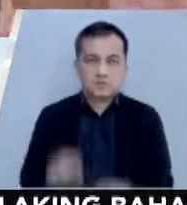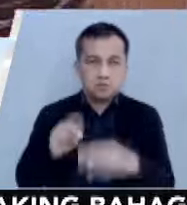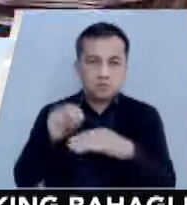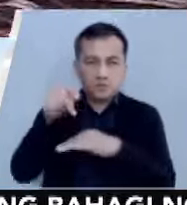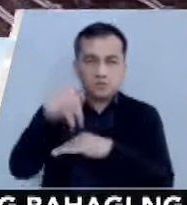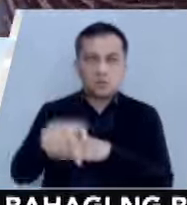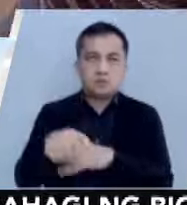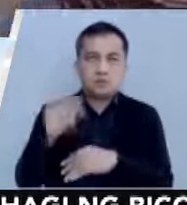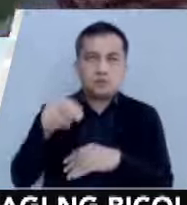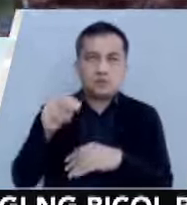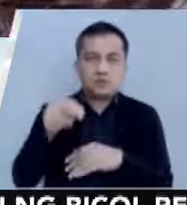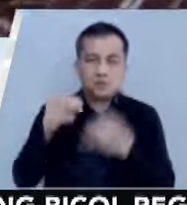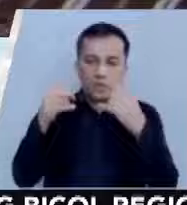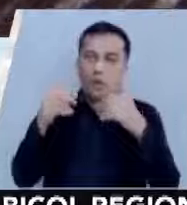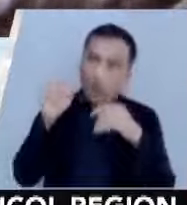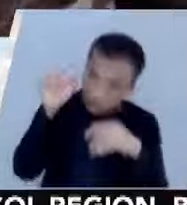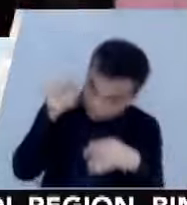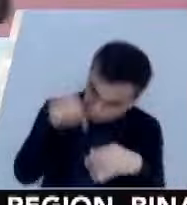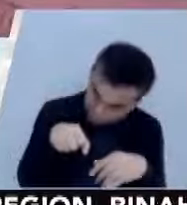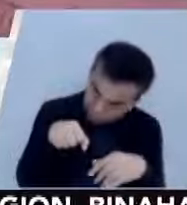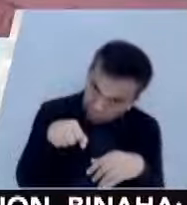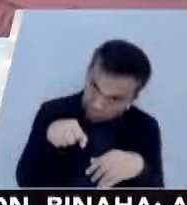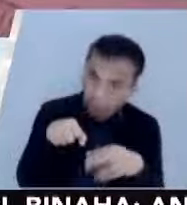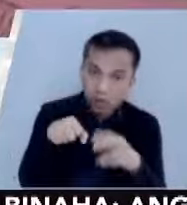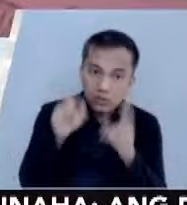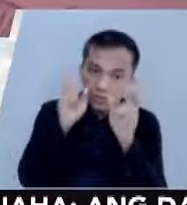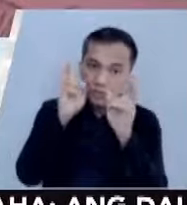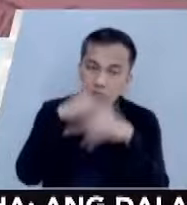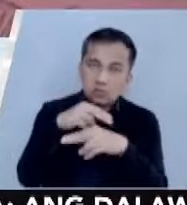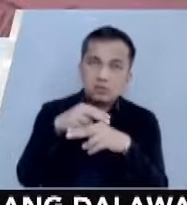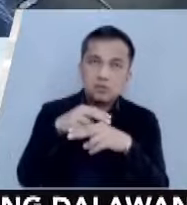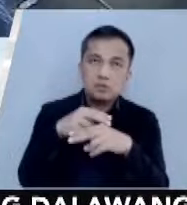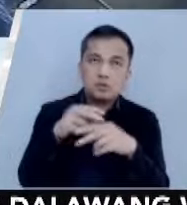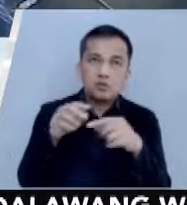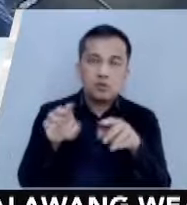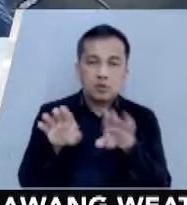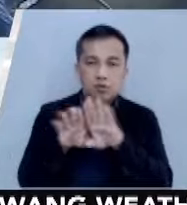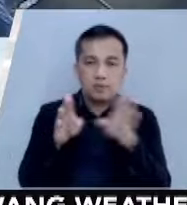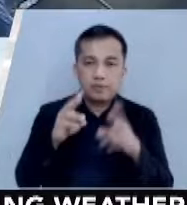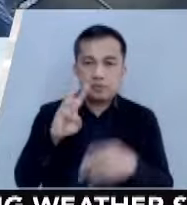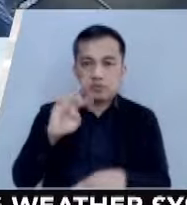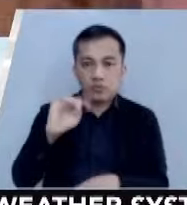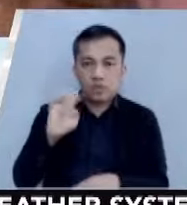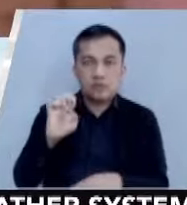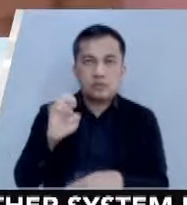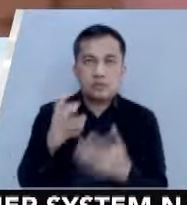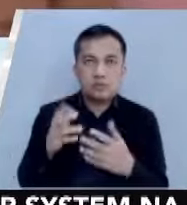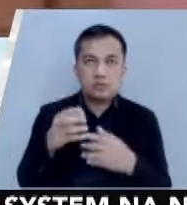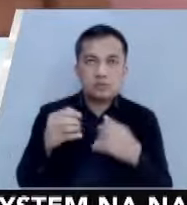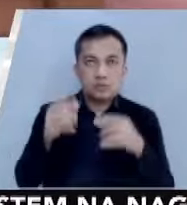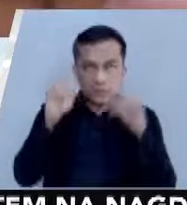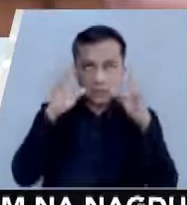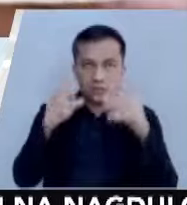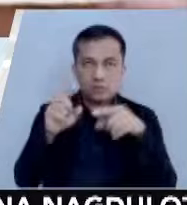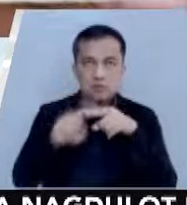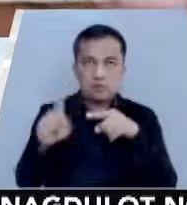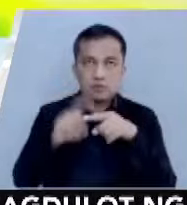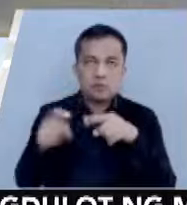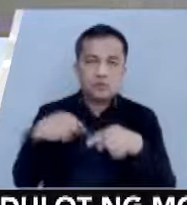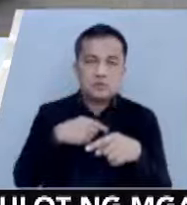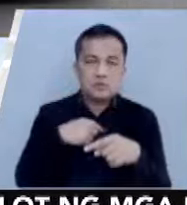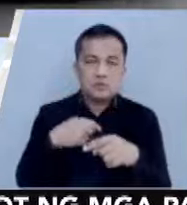po yumuko. Tapos di po natin alam kung may mga open bar po. Baka delikado, makamoriente pa po tayo. Sana masolusyonan po